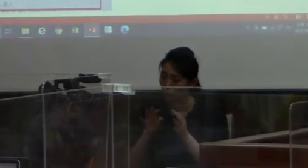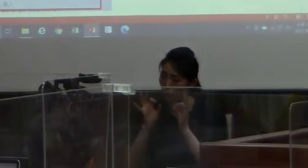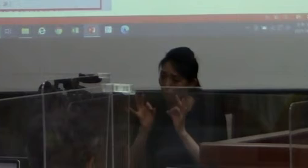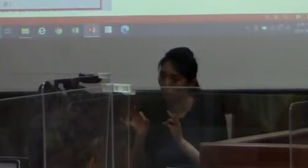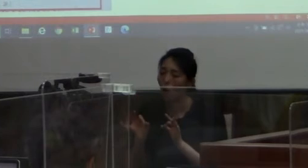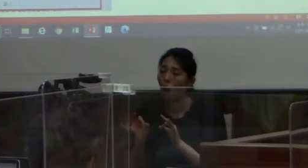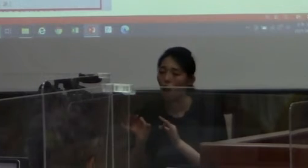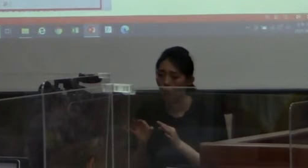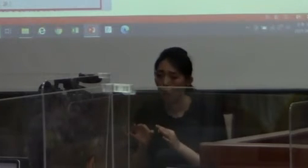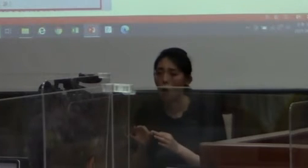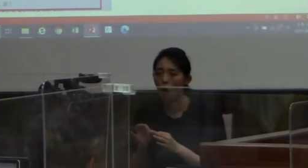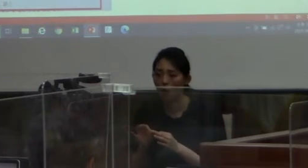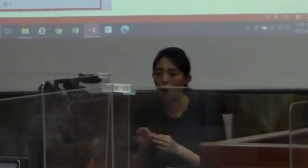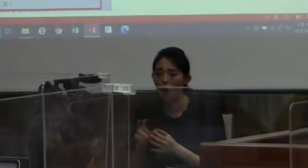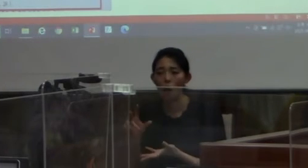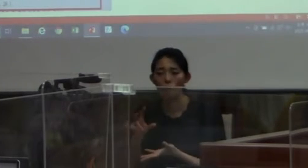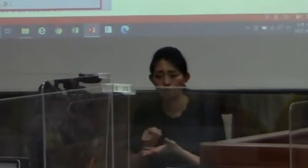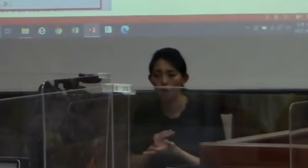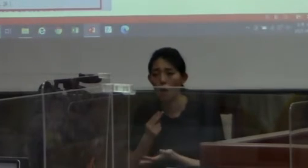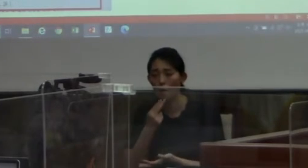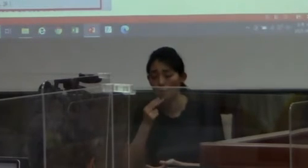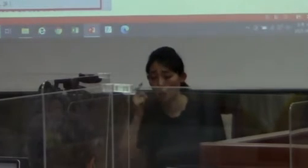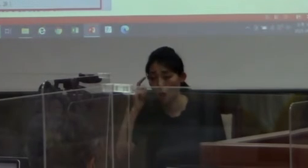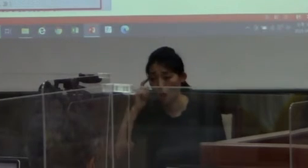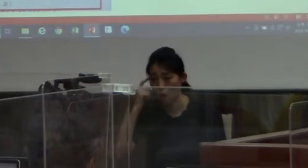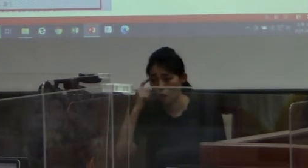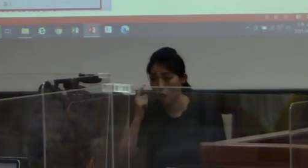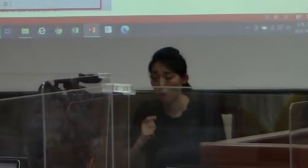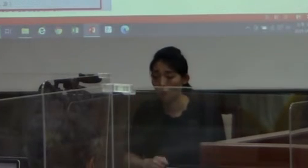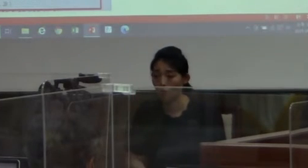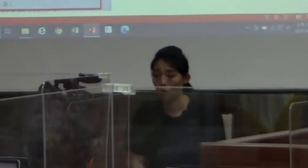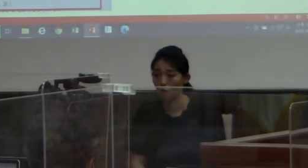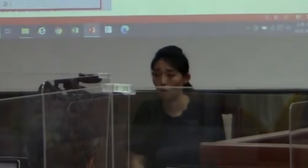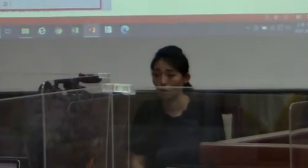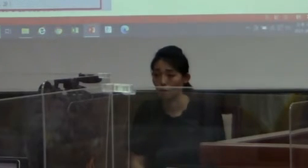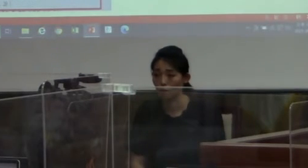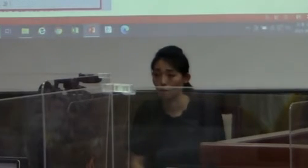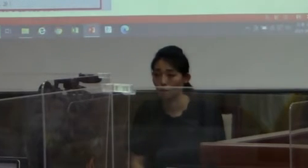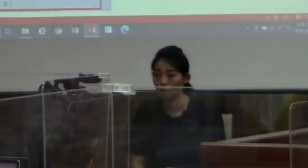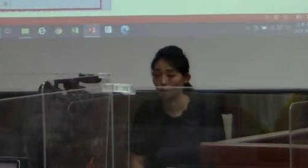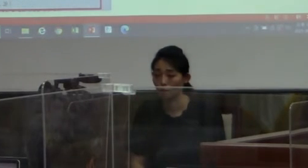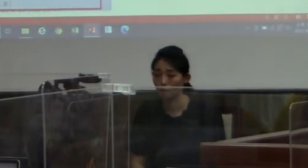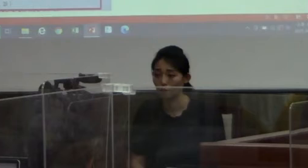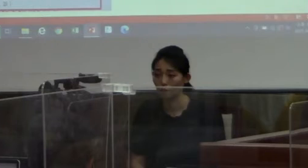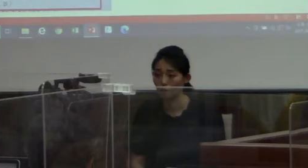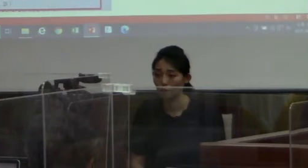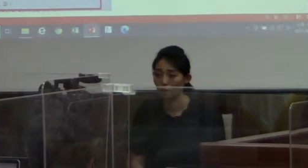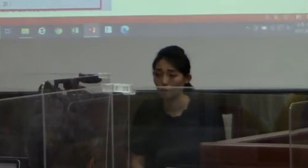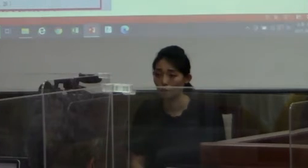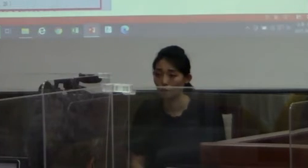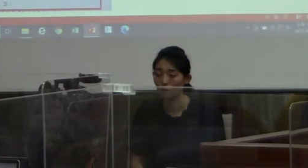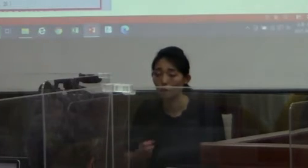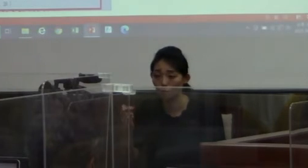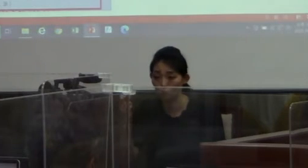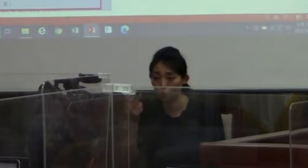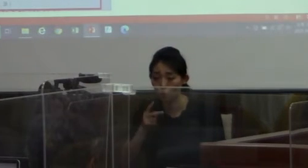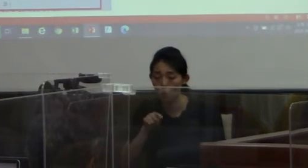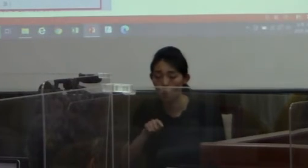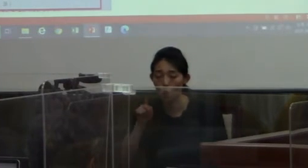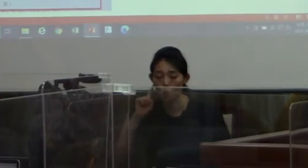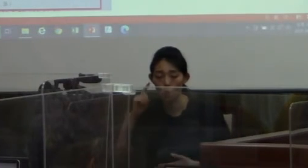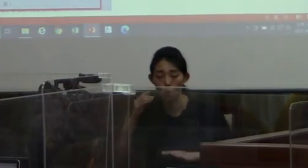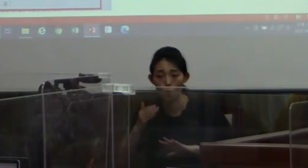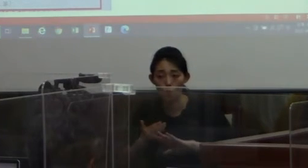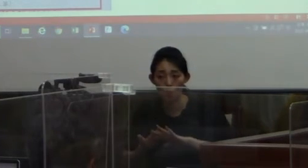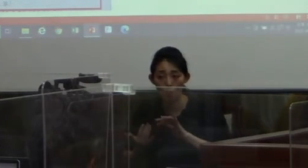별 문제가 없다. 그런 식으로 하나의 명분을 주고 넘어가게 되는 결과가 되는 거고 또 여기에 반대하는